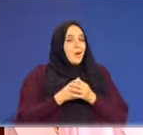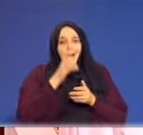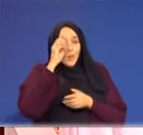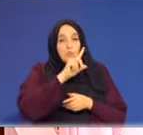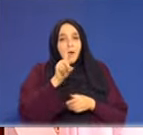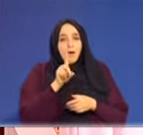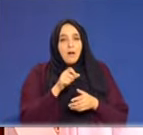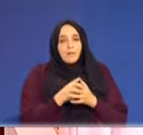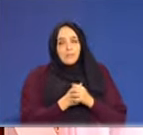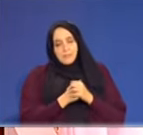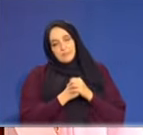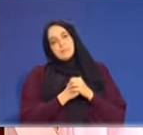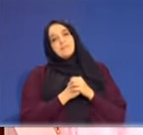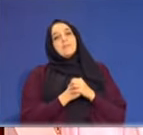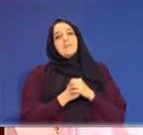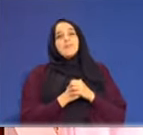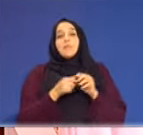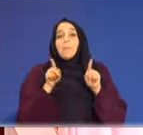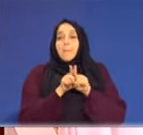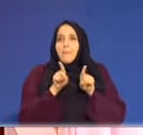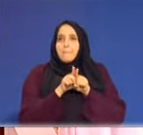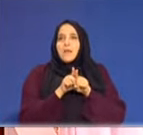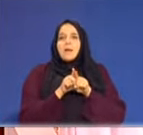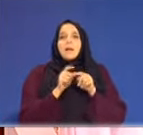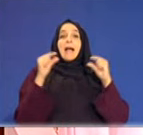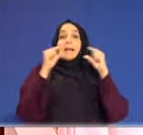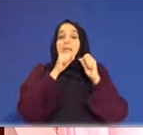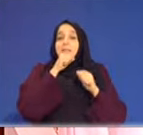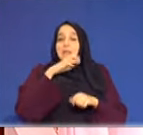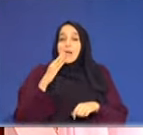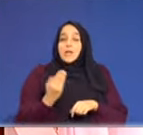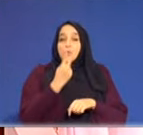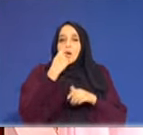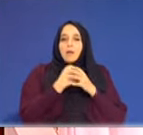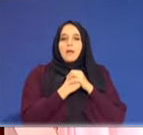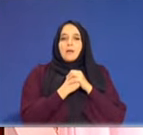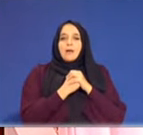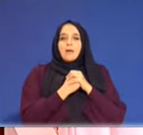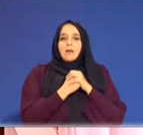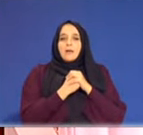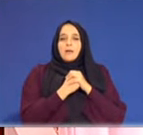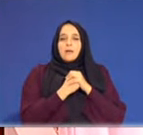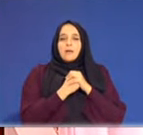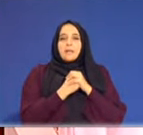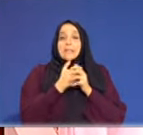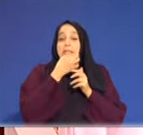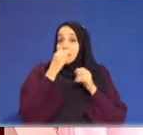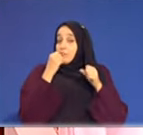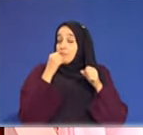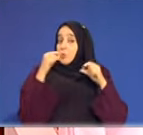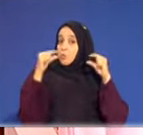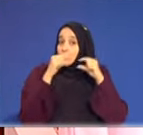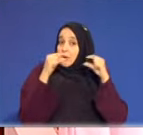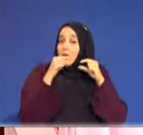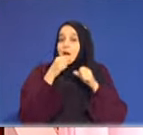ويسلموا تسليما. نعم. ونقرأ في أحاديث المصطفى صلى الله عليه وسلم في سنته القولية وفي سنته العملية